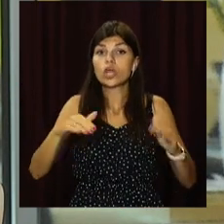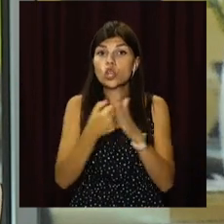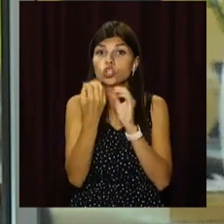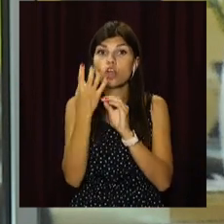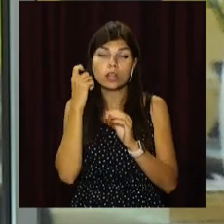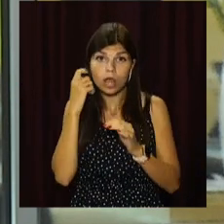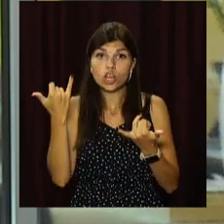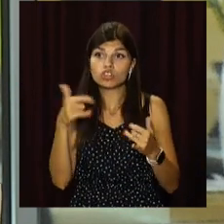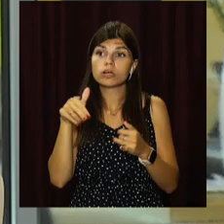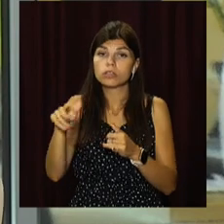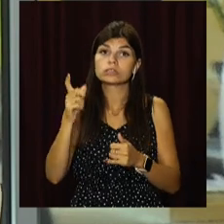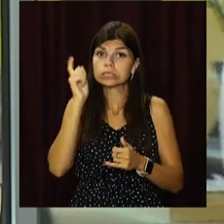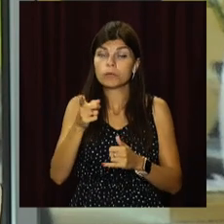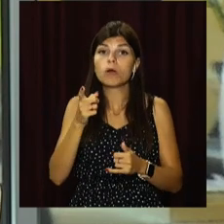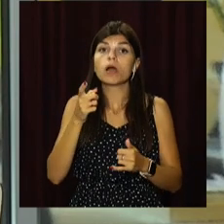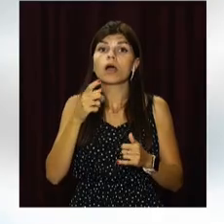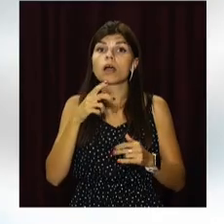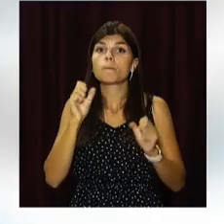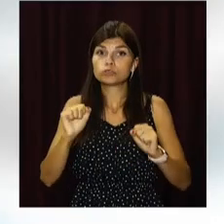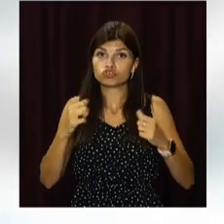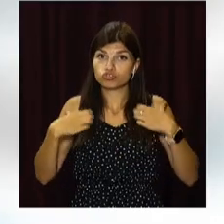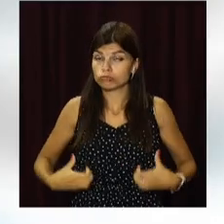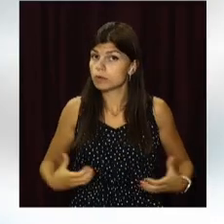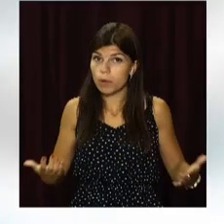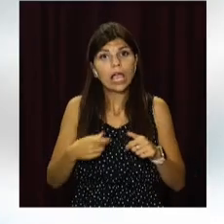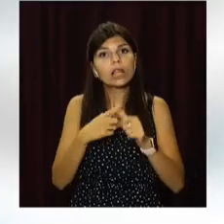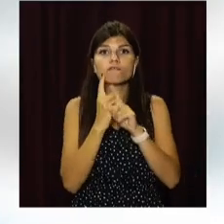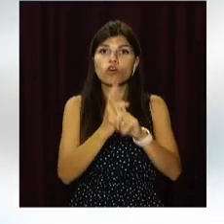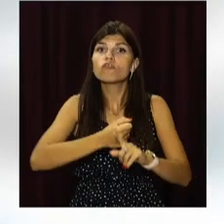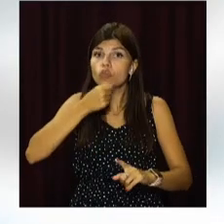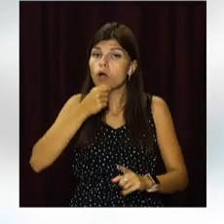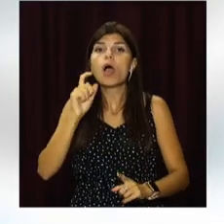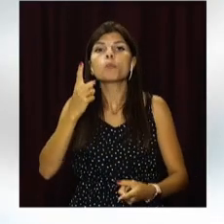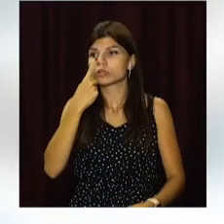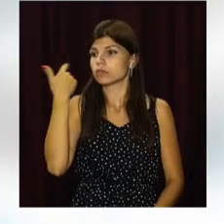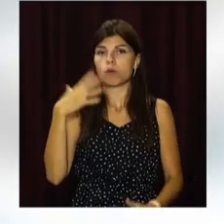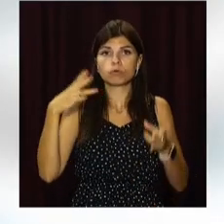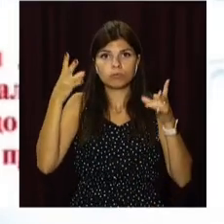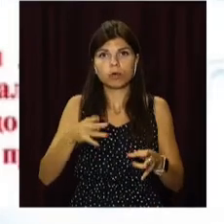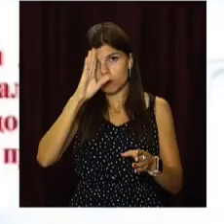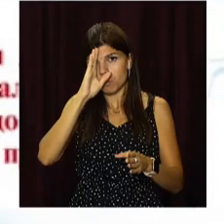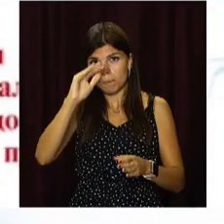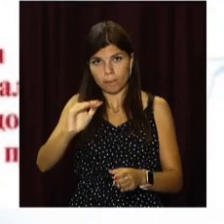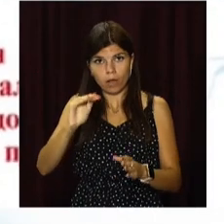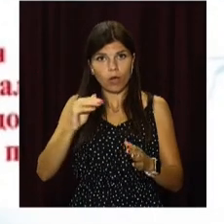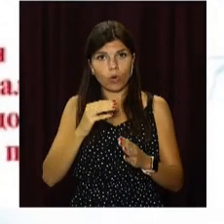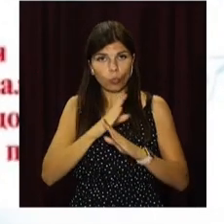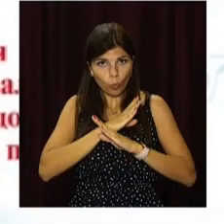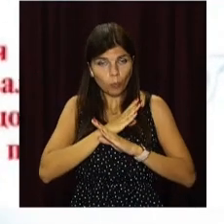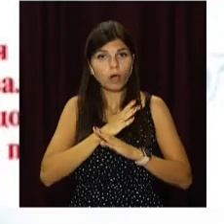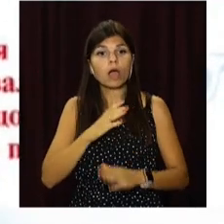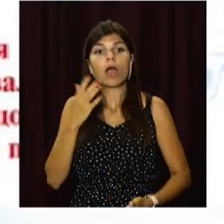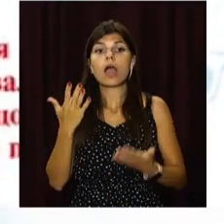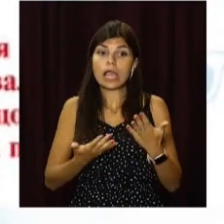14 років. Відтепер їх туди не пускатимуть без супроводу дорослих. Без жилету та нарукавників туди можна лише, якщо